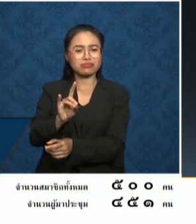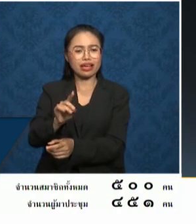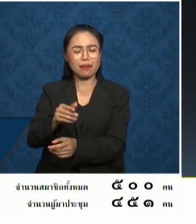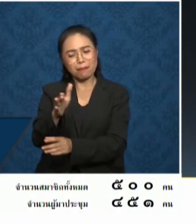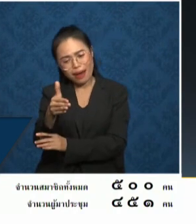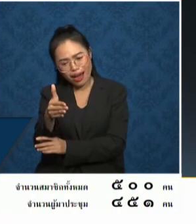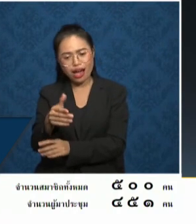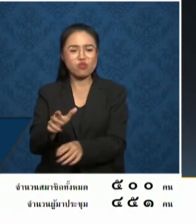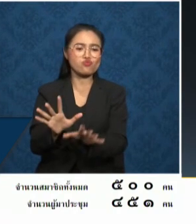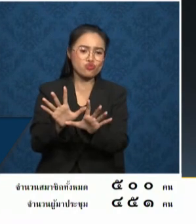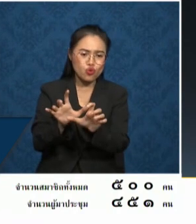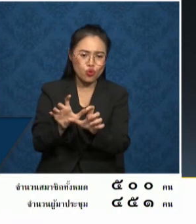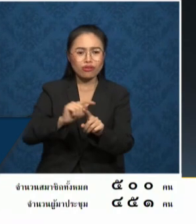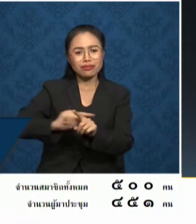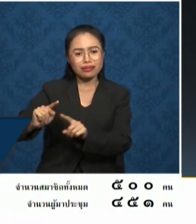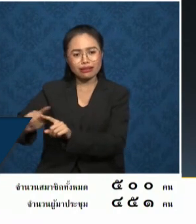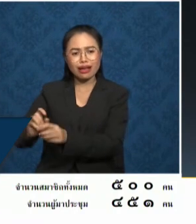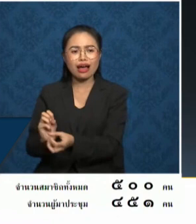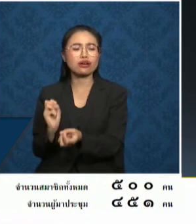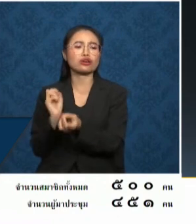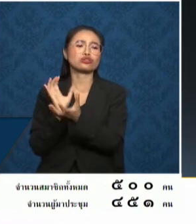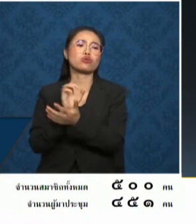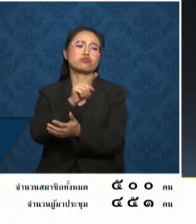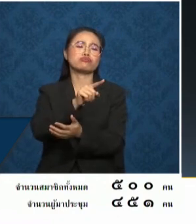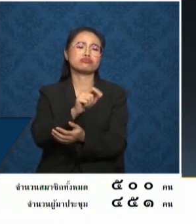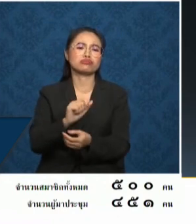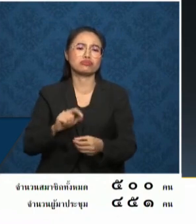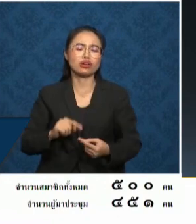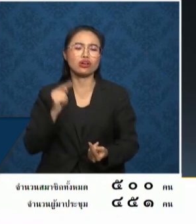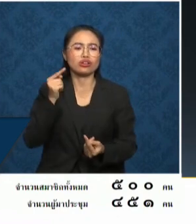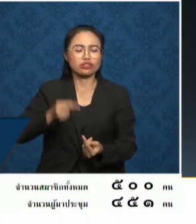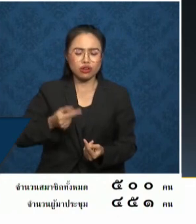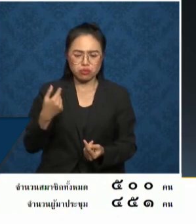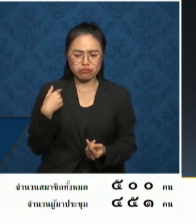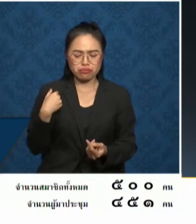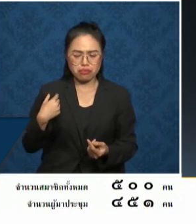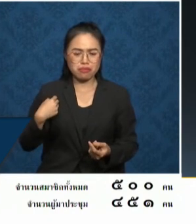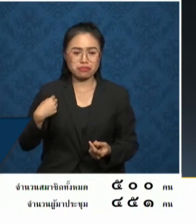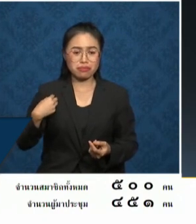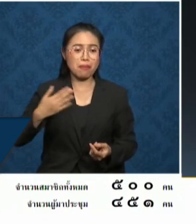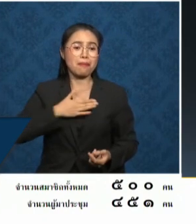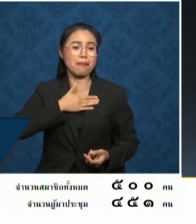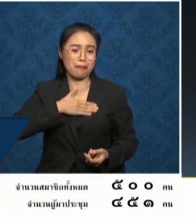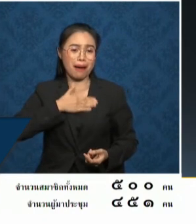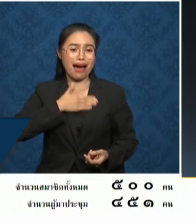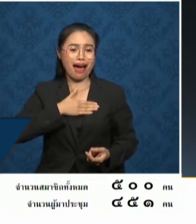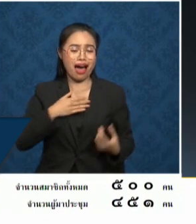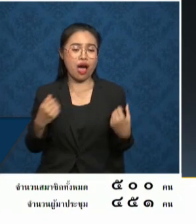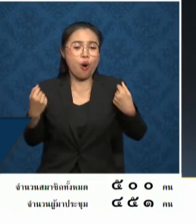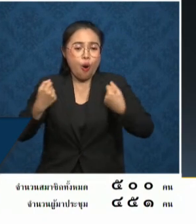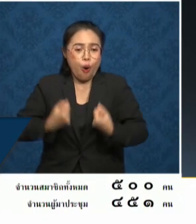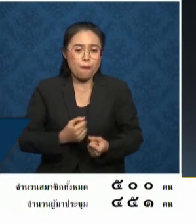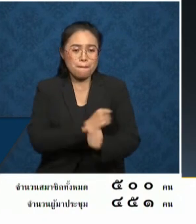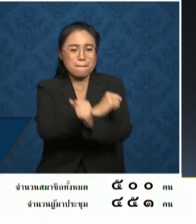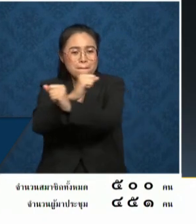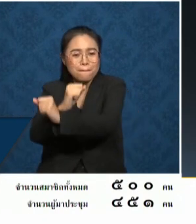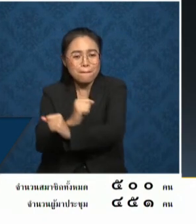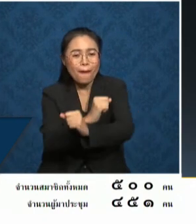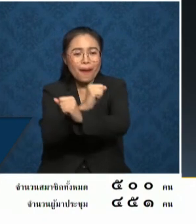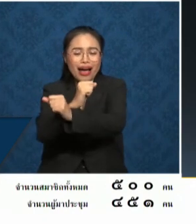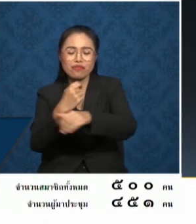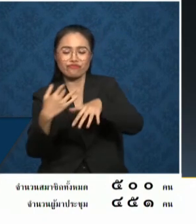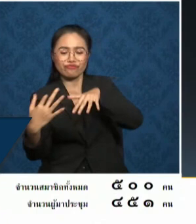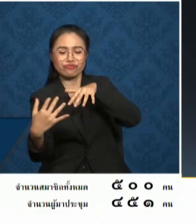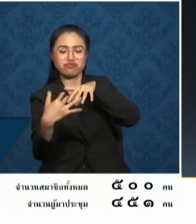ถึงถึงต้องเอาผ้านะครับมาห่มนะครับเพื่อกันซับน้ำมันไว้หน้าประตูน้ำนะครับเพื่อป้องกันไม่ให้น้ำมัน